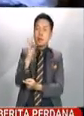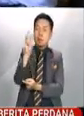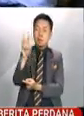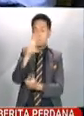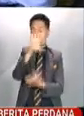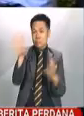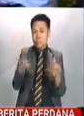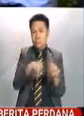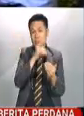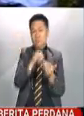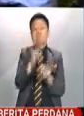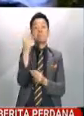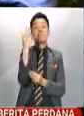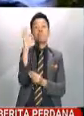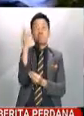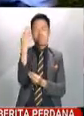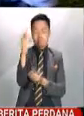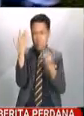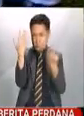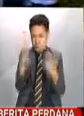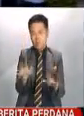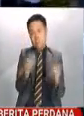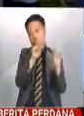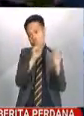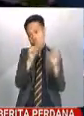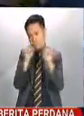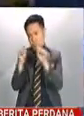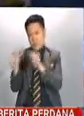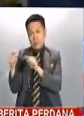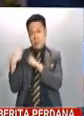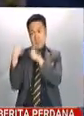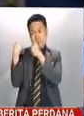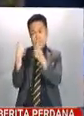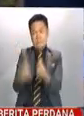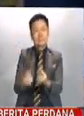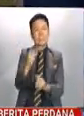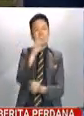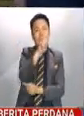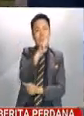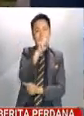IOW telah dilaksana di seluruh negara sejak ia dilancar 27 Januari lalu.